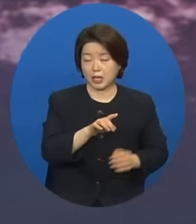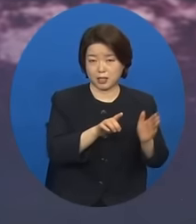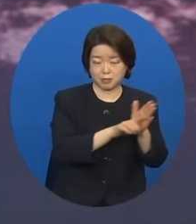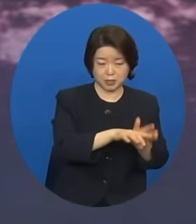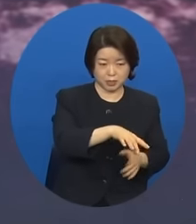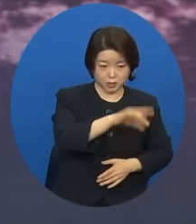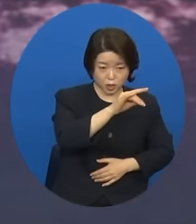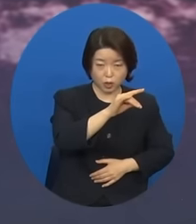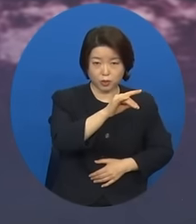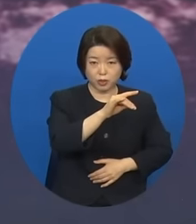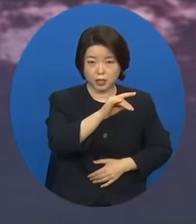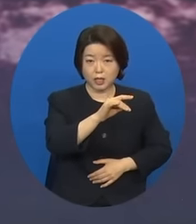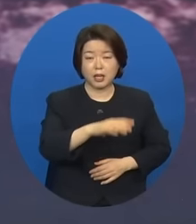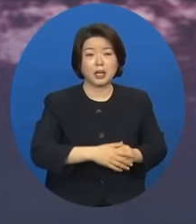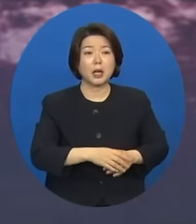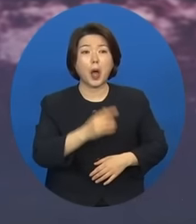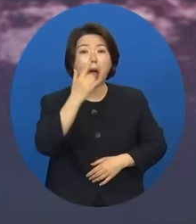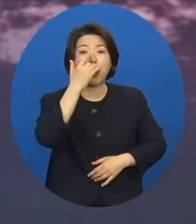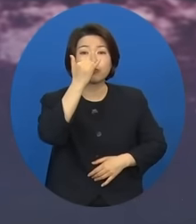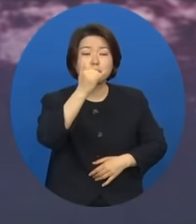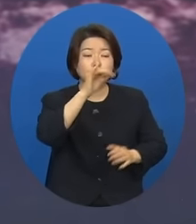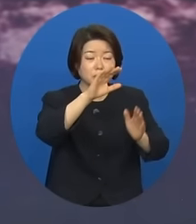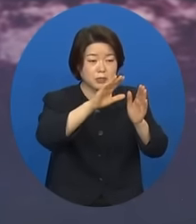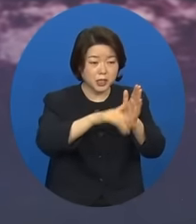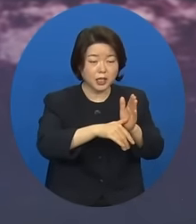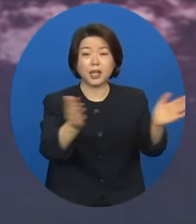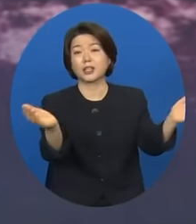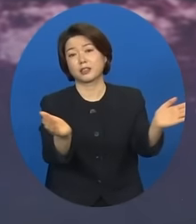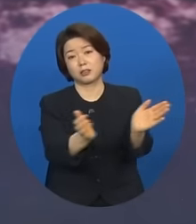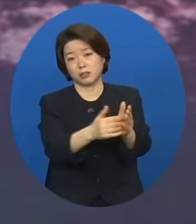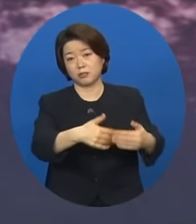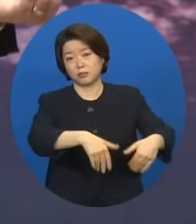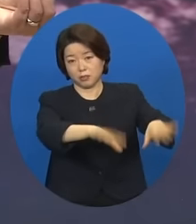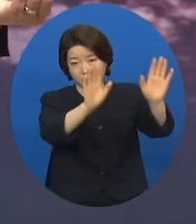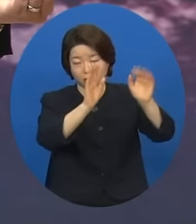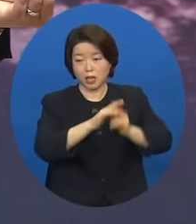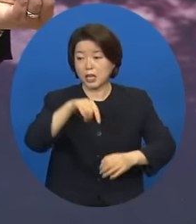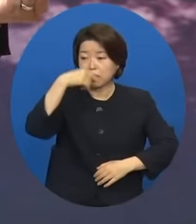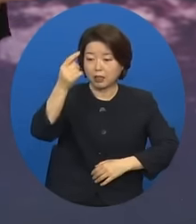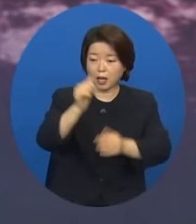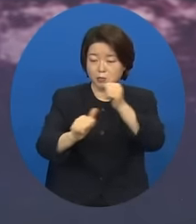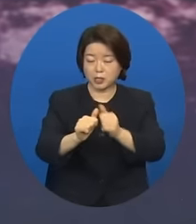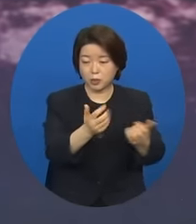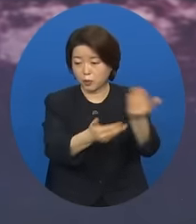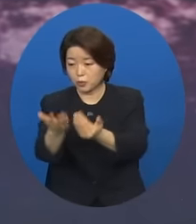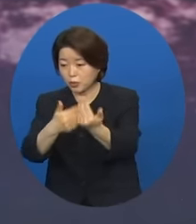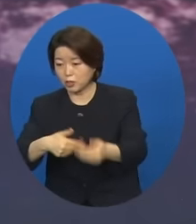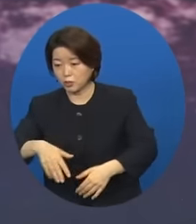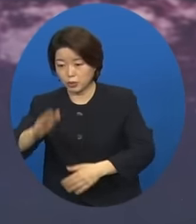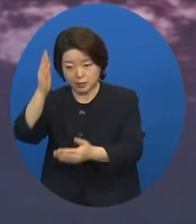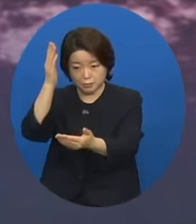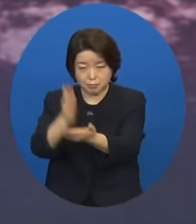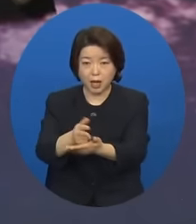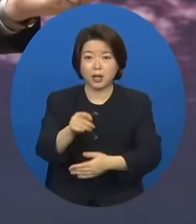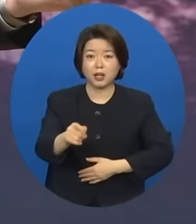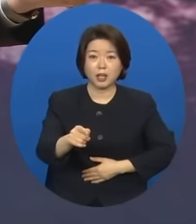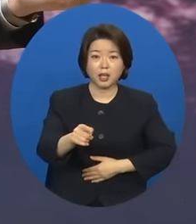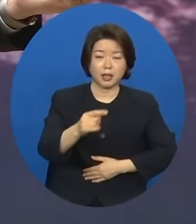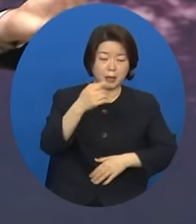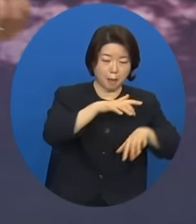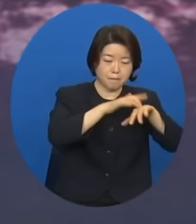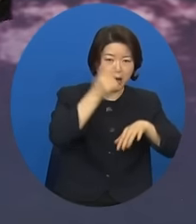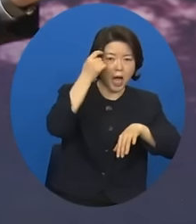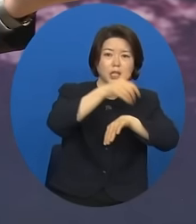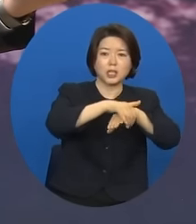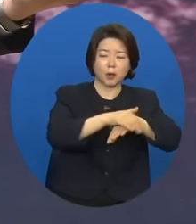세대에서 끝나 버리도록 다음 세대로 믿음이 이어지지 못하도록 하는 것이이 마귀가 가진 전략이에요